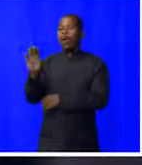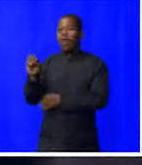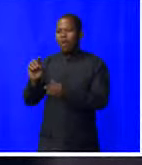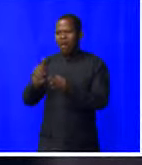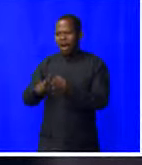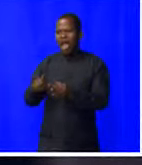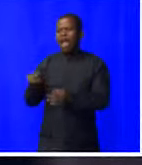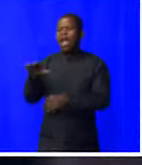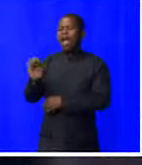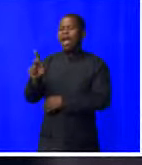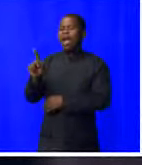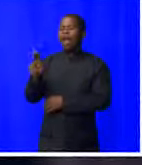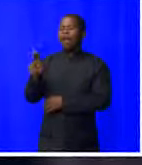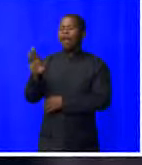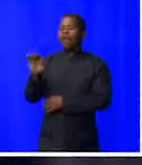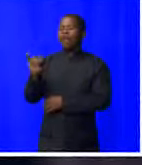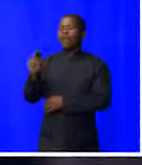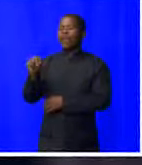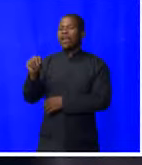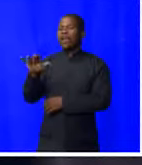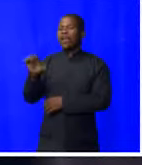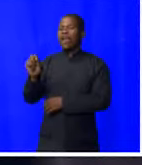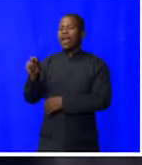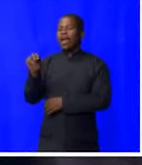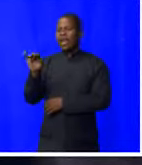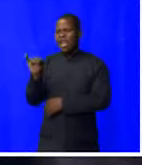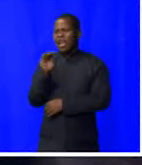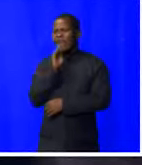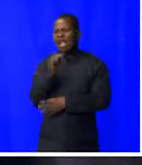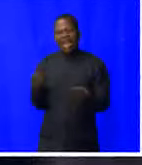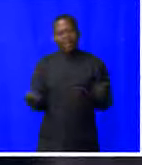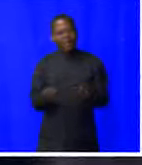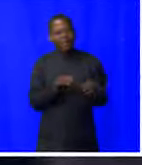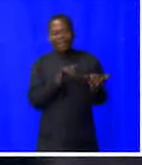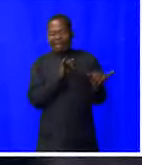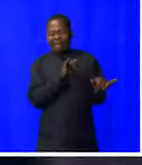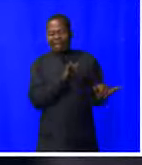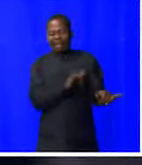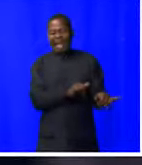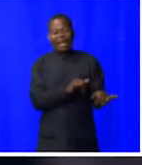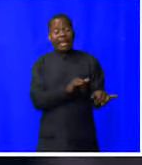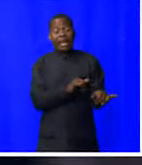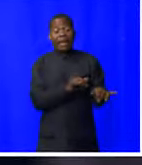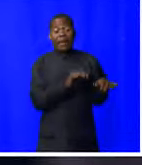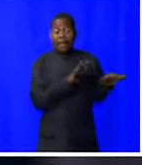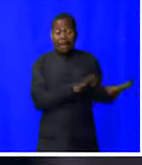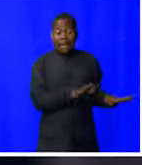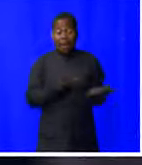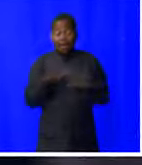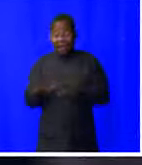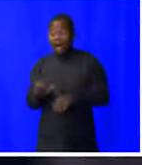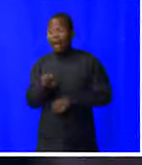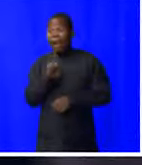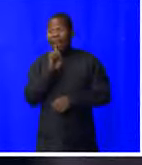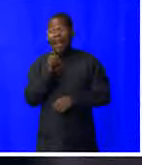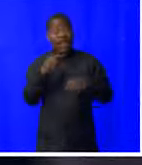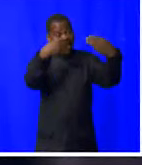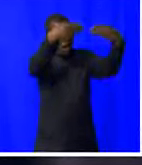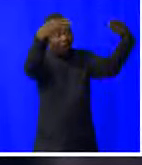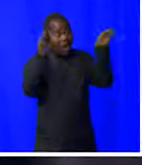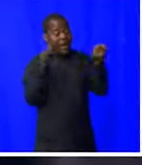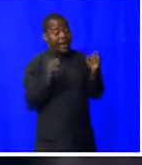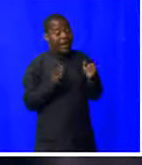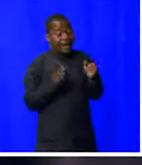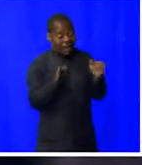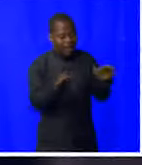lo mthetho botolungisa ku address lo nto leto sawuphasisa thina siyaso assembly wagcina ugcilile ke ngalesinethi ngihlahla